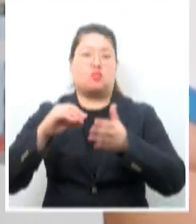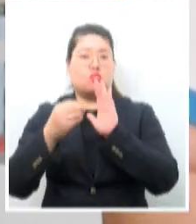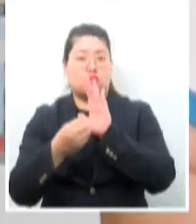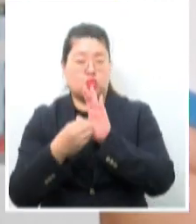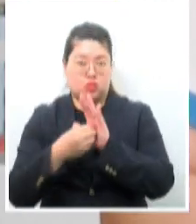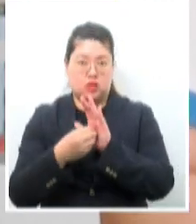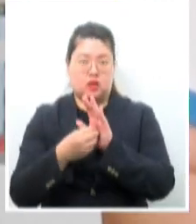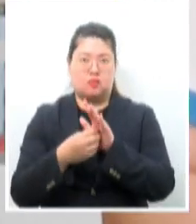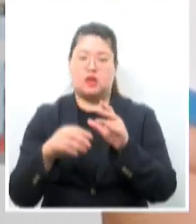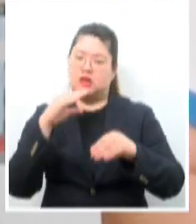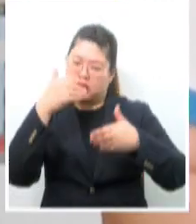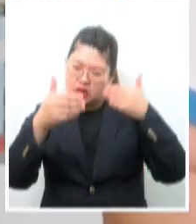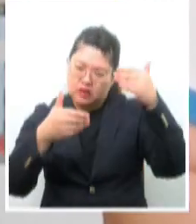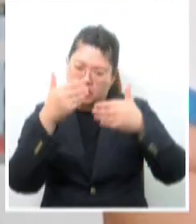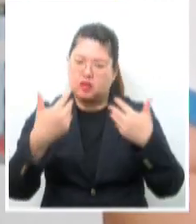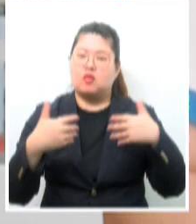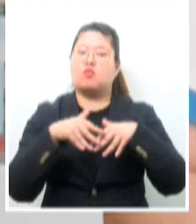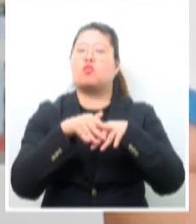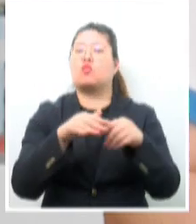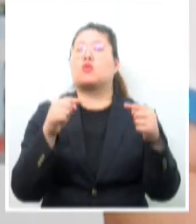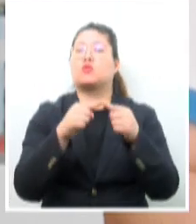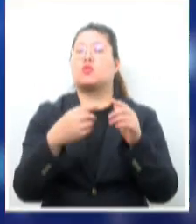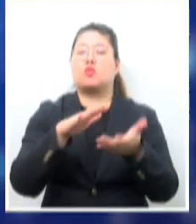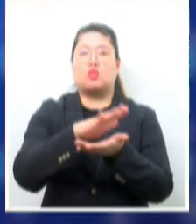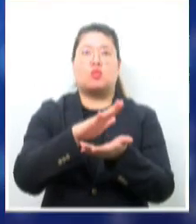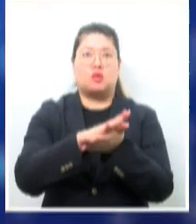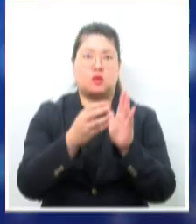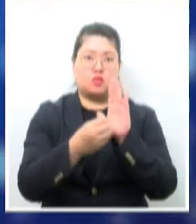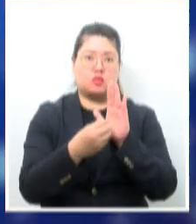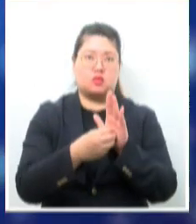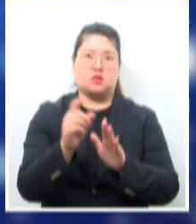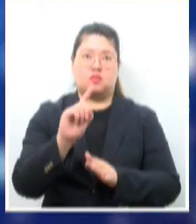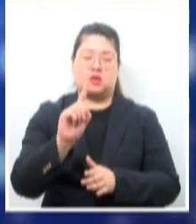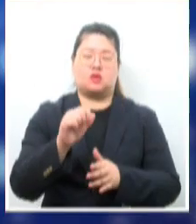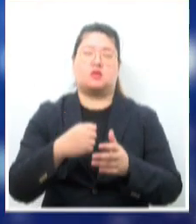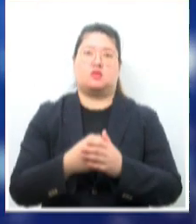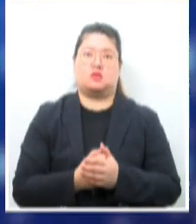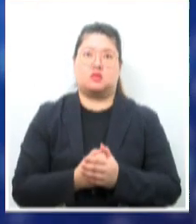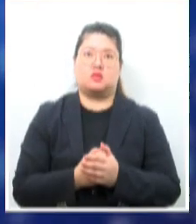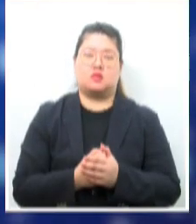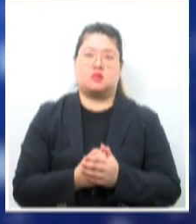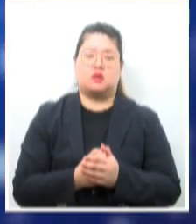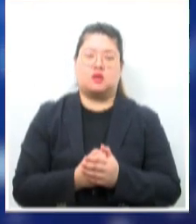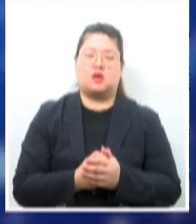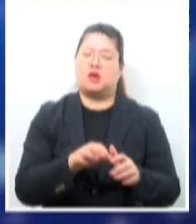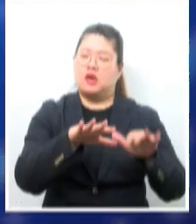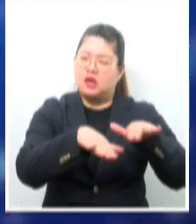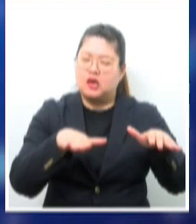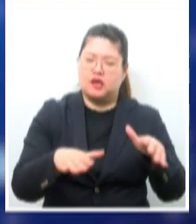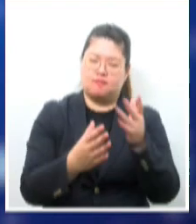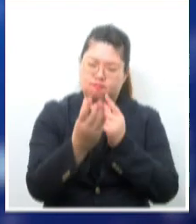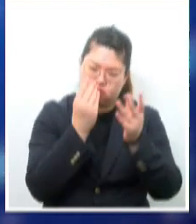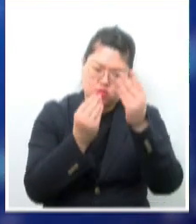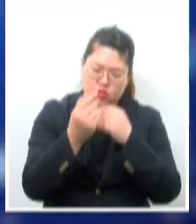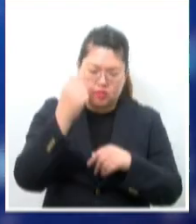ให้กับนักเรียนแล้วก็โรงเรียนในสังกัดของทางกทม.นะคะได้มีการให้น้องๆค่ะมาวัดแววตนเองค่ะมาค้นหาตนเองแล้